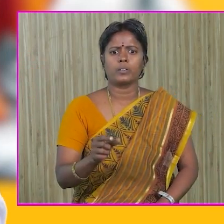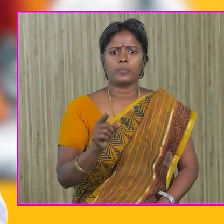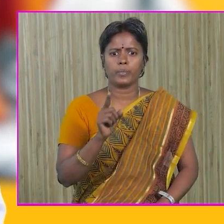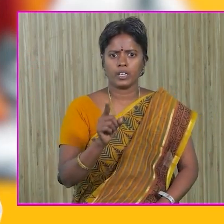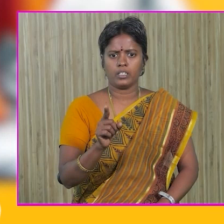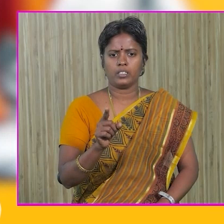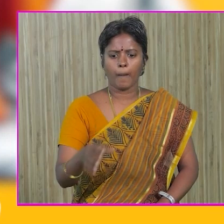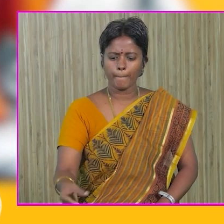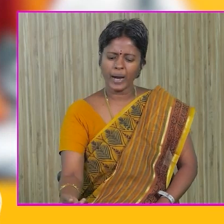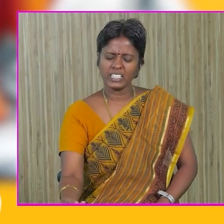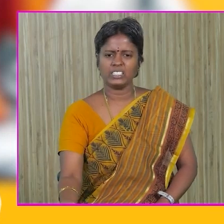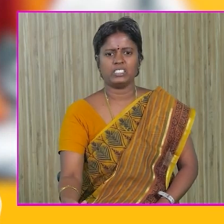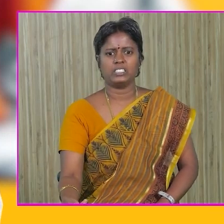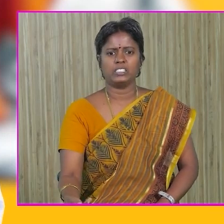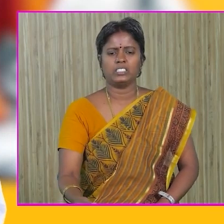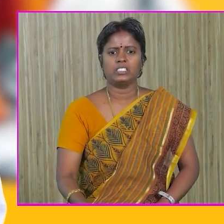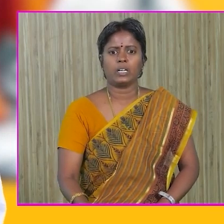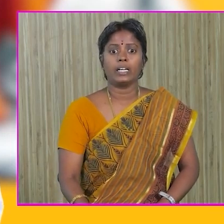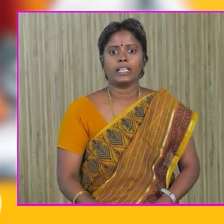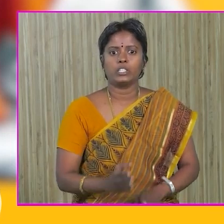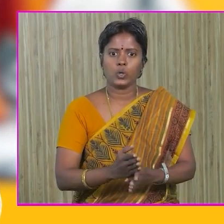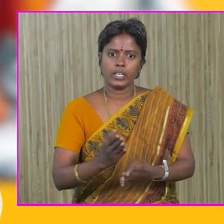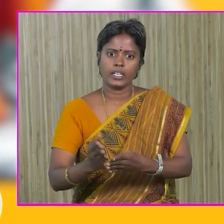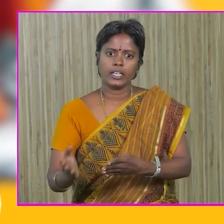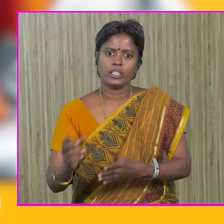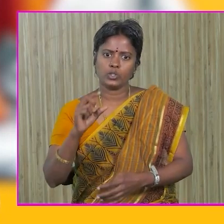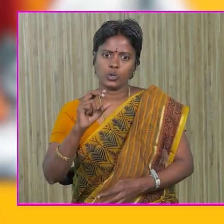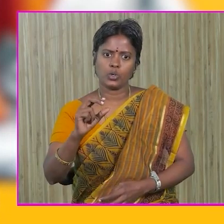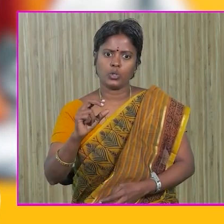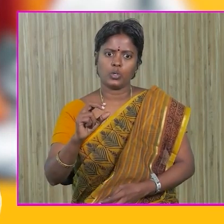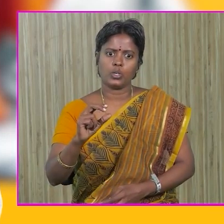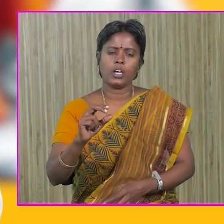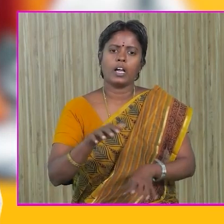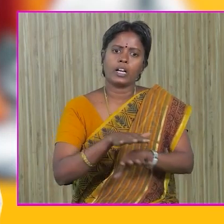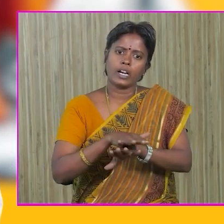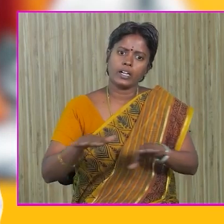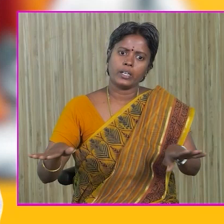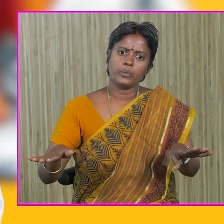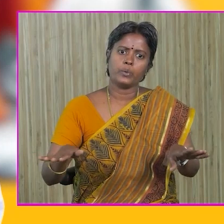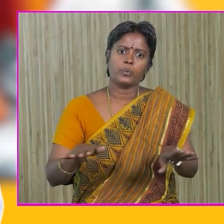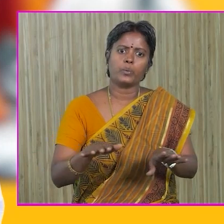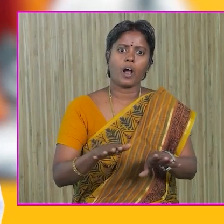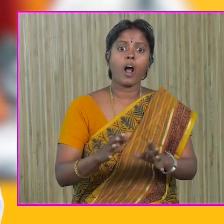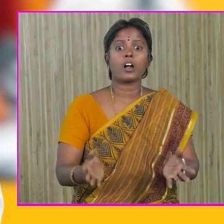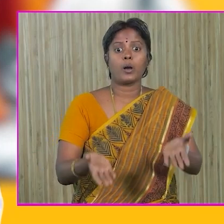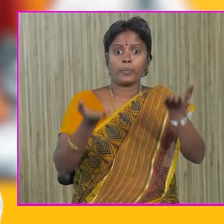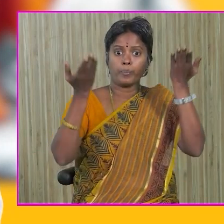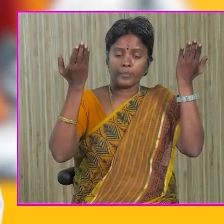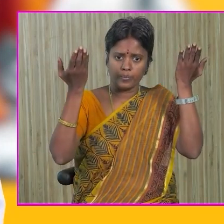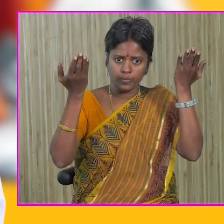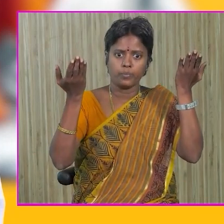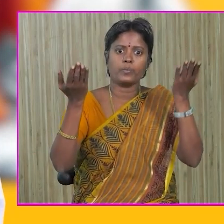மண் என்பது இடைச்சொல் கழிவு ஒளி இசை ஆக்கம் என்ற பொருள்களில் வரக்கூடியது.